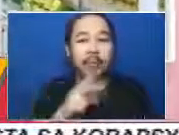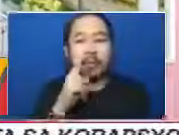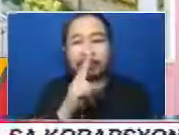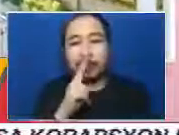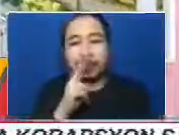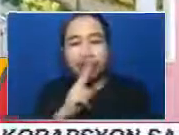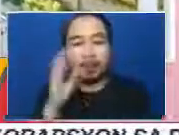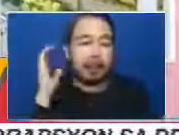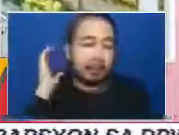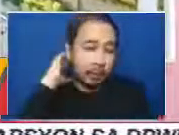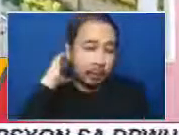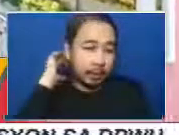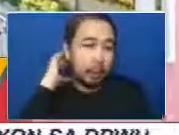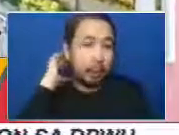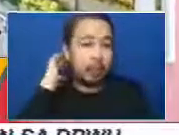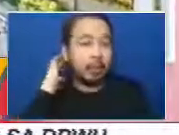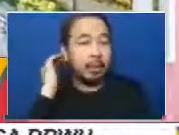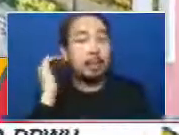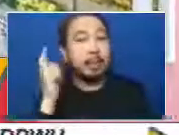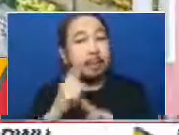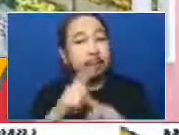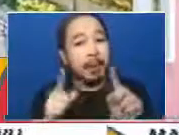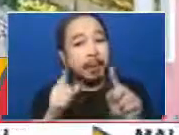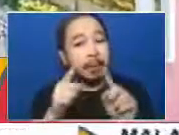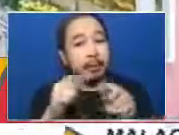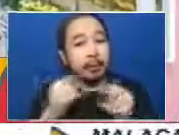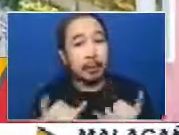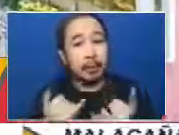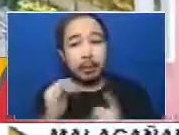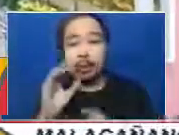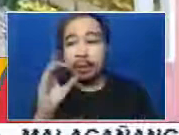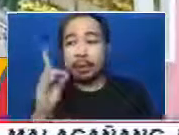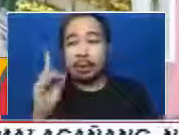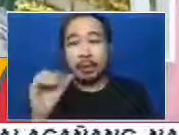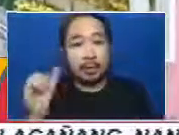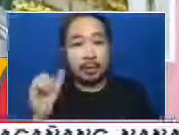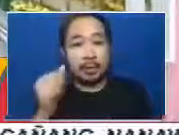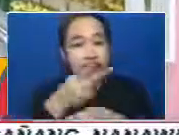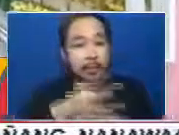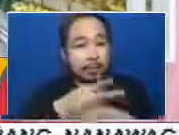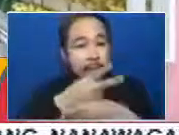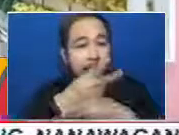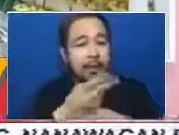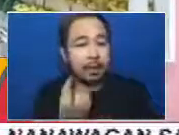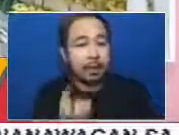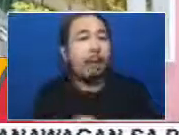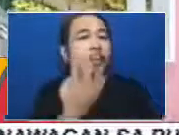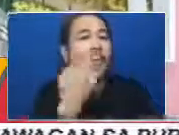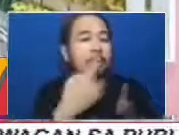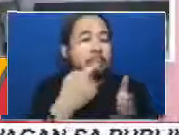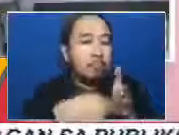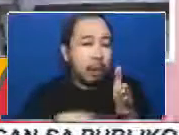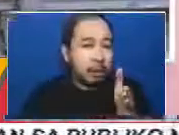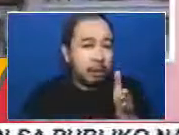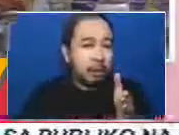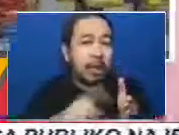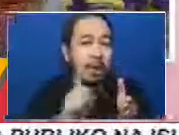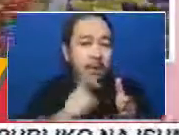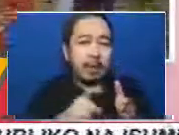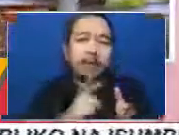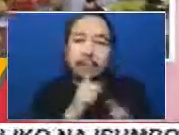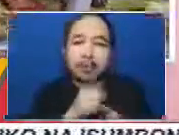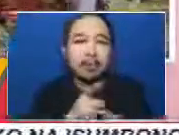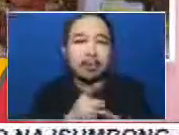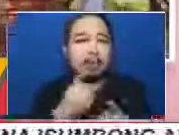dahil nga tinatemper, pinipilit natin talagang hindi maka-increase yung hindi mag-increase ang manufacturers para rin sa